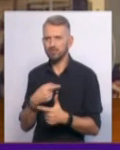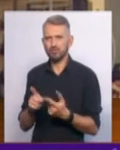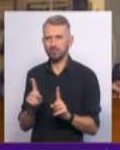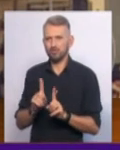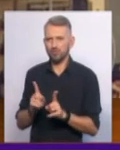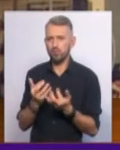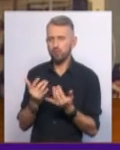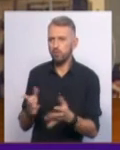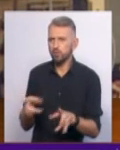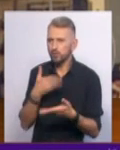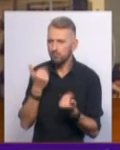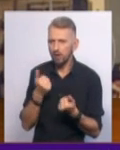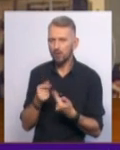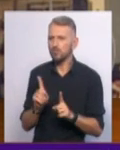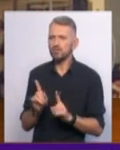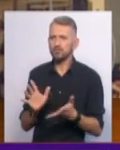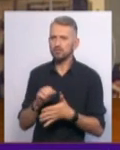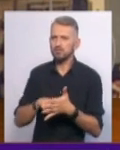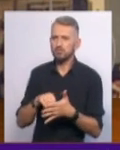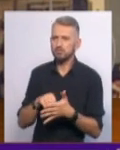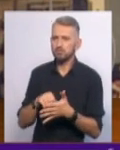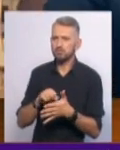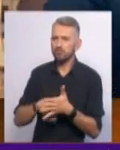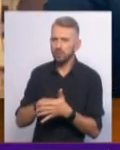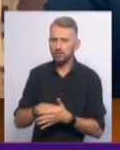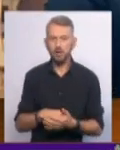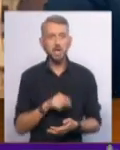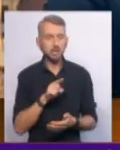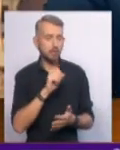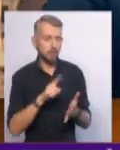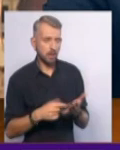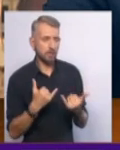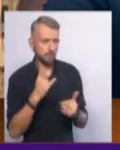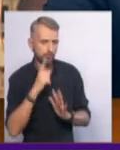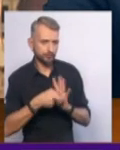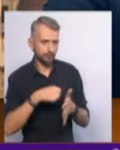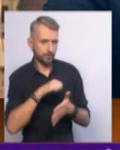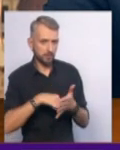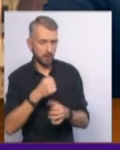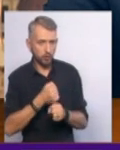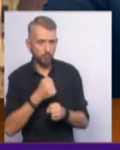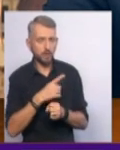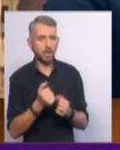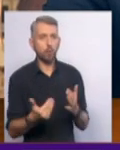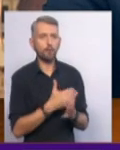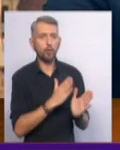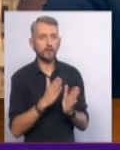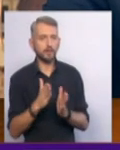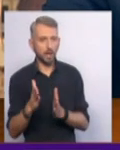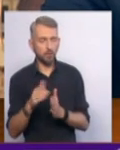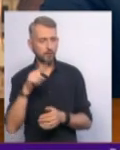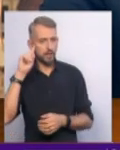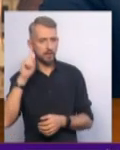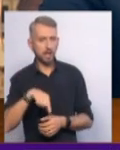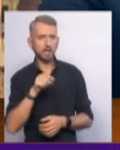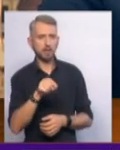немає попиту, чи що відбувається? От якраз зараз це питання відпрацьовується, тому що за системою новою, ви знаєте,